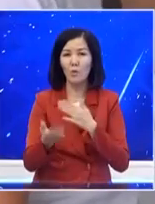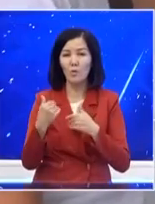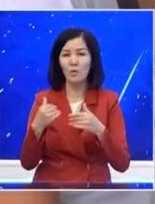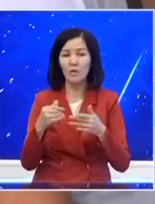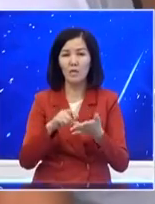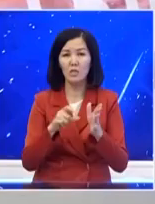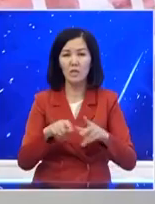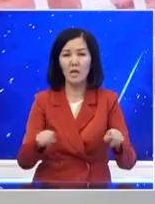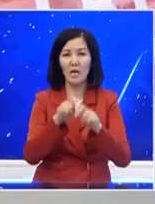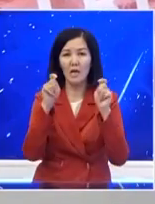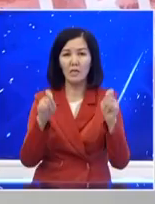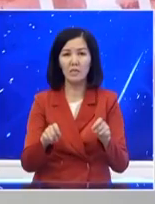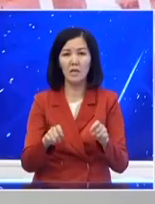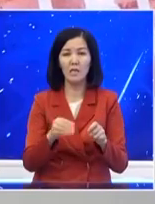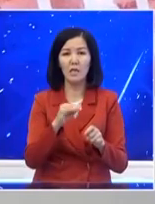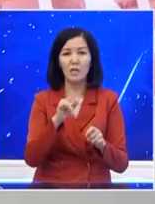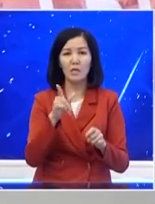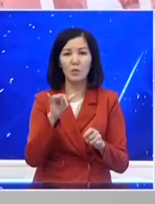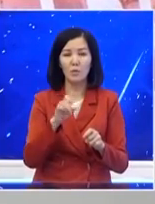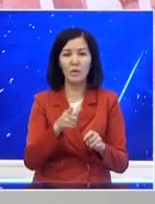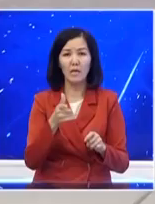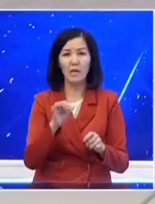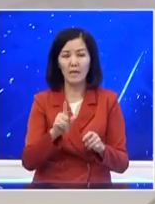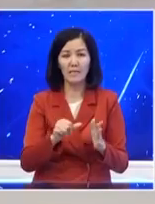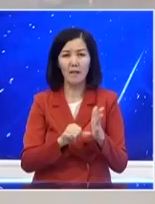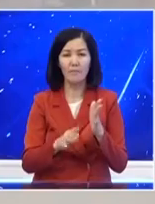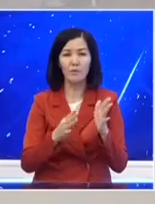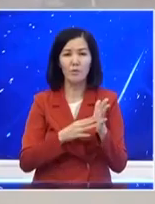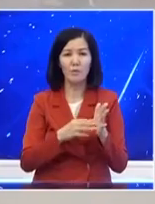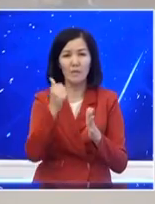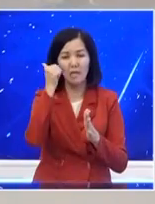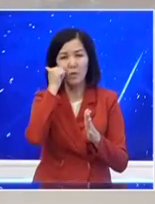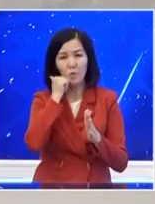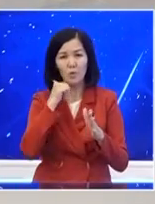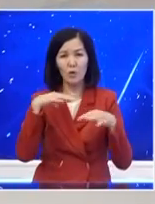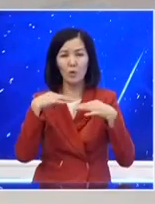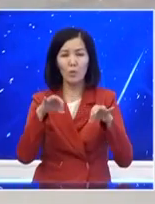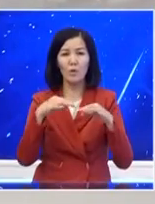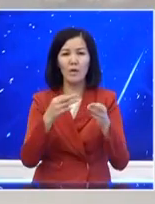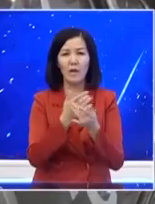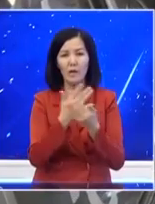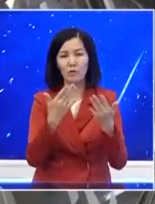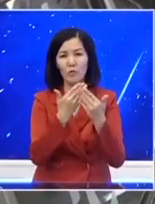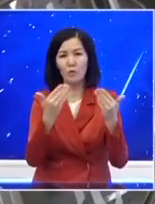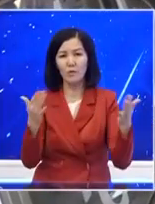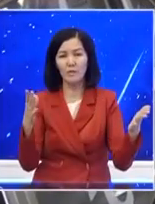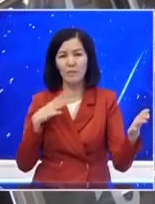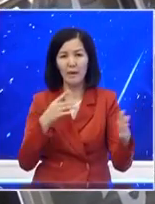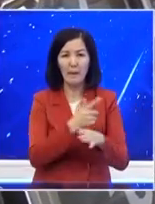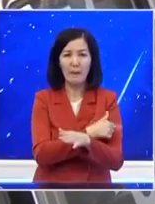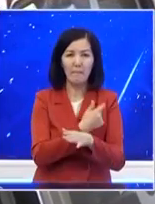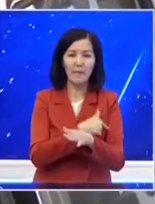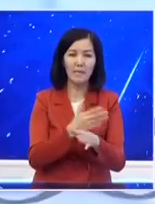ашыпты. Мұнда «Жигули», «ГАЗ-69», «ВАЗ-2101» сынды көне көліктің түр-түрі бар. Арнайы медицина